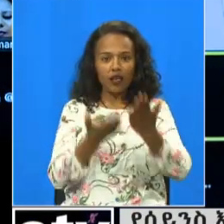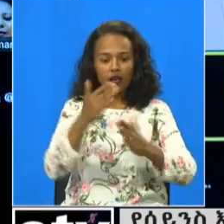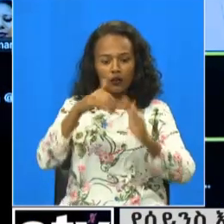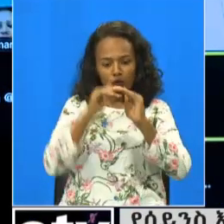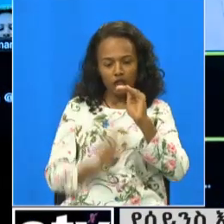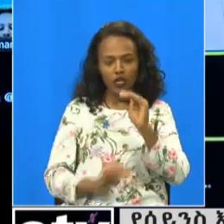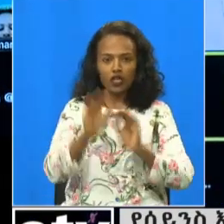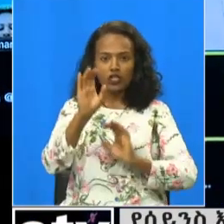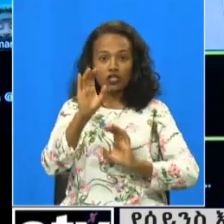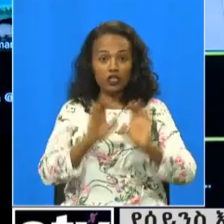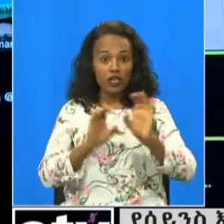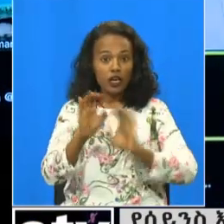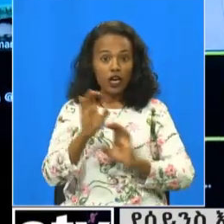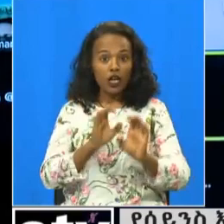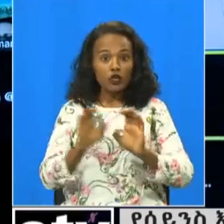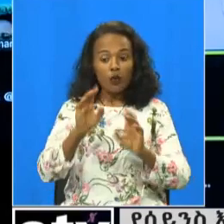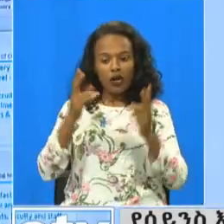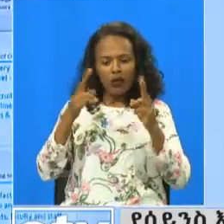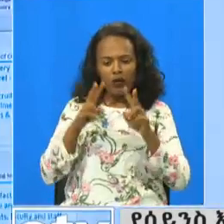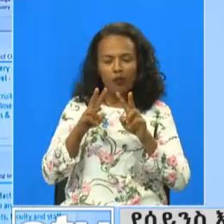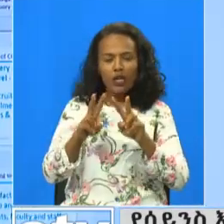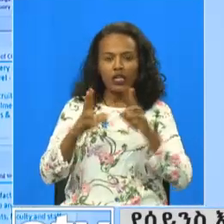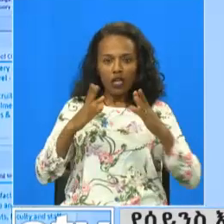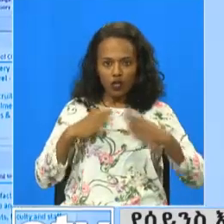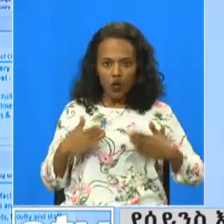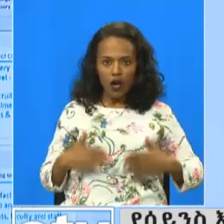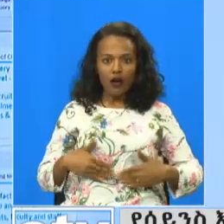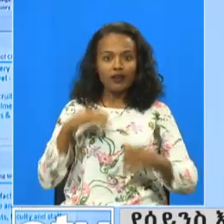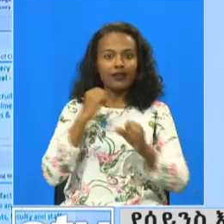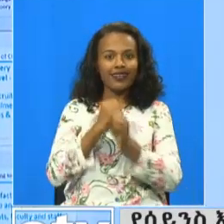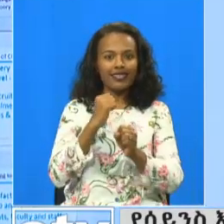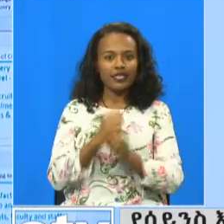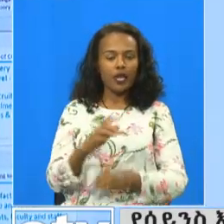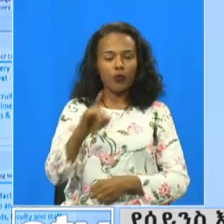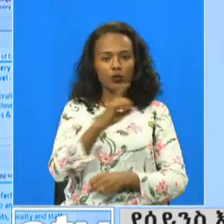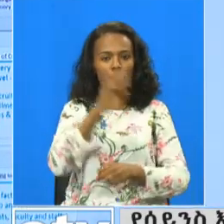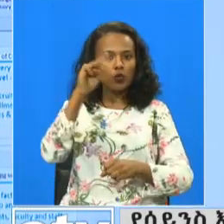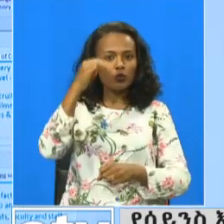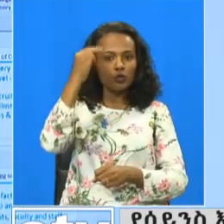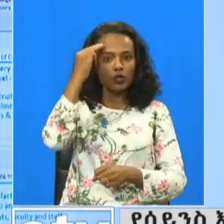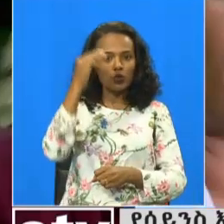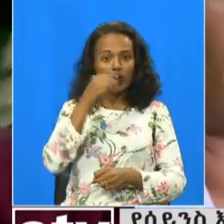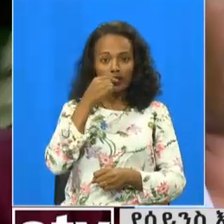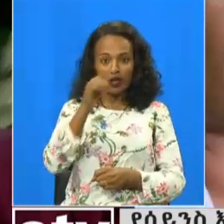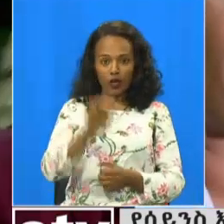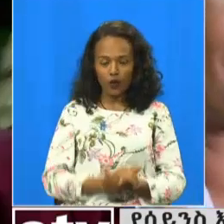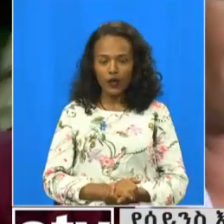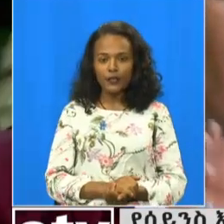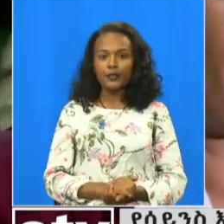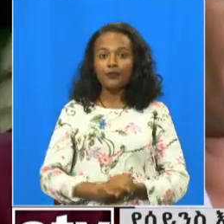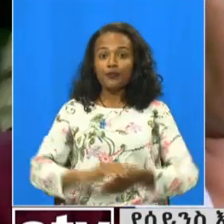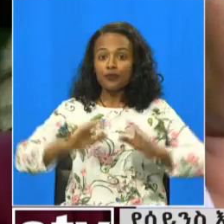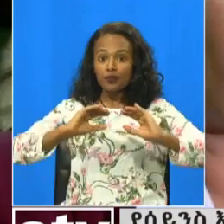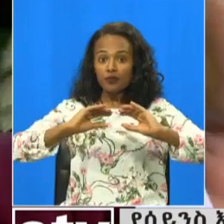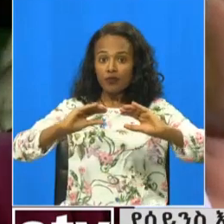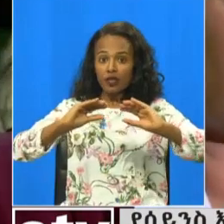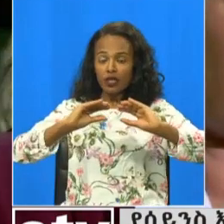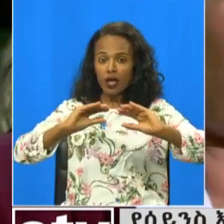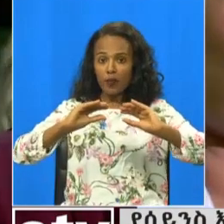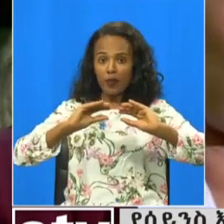ቅናሽ እንዲደረግላቸውም ከሚመለከታቸው አካላት ጋር እየተሰራበት መሆኑን ሚኒስትሯ ተናግረዋል።